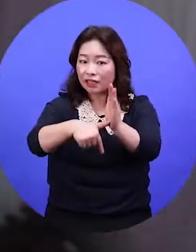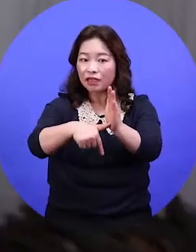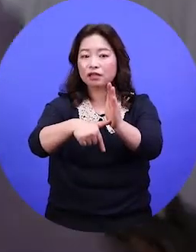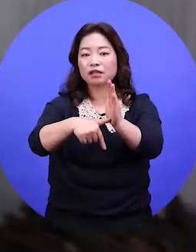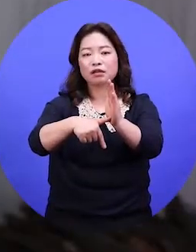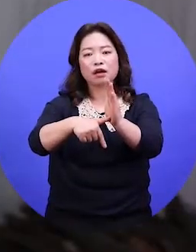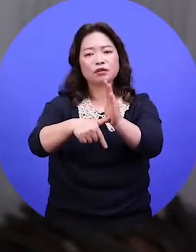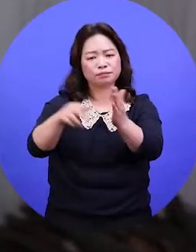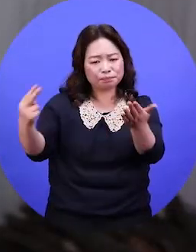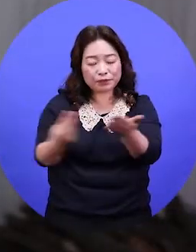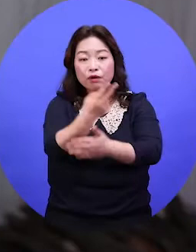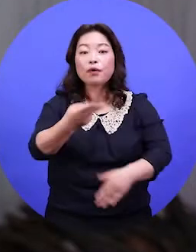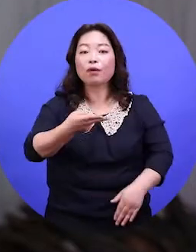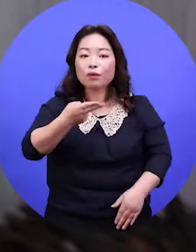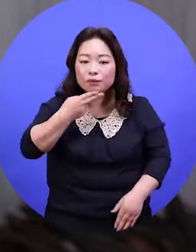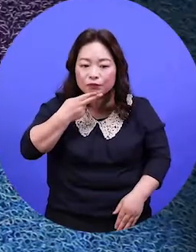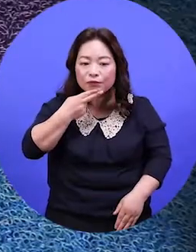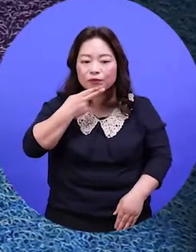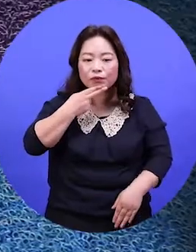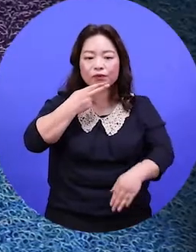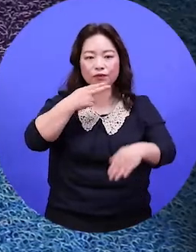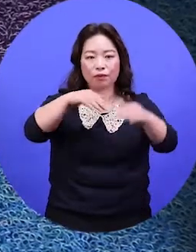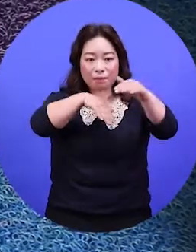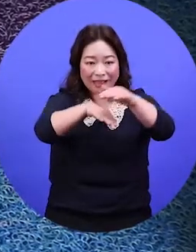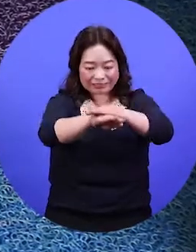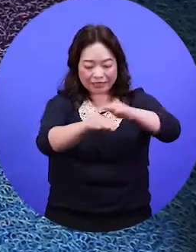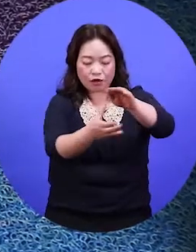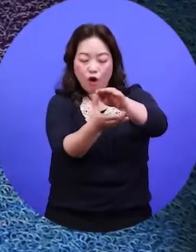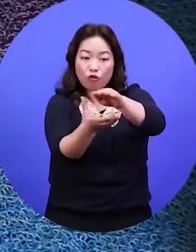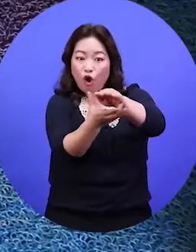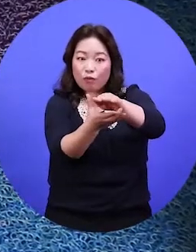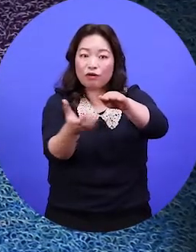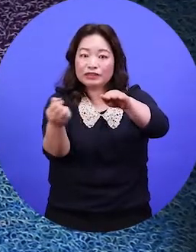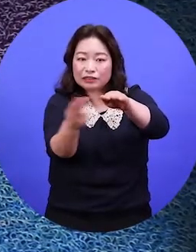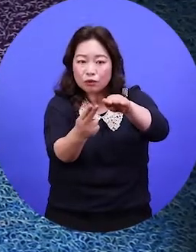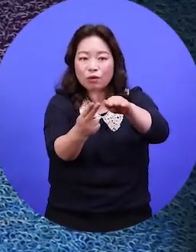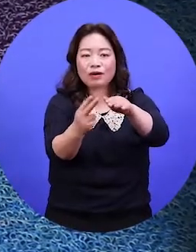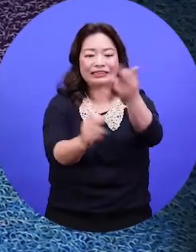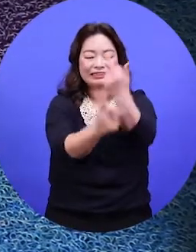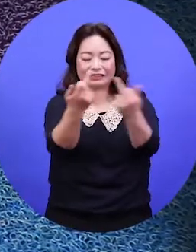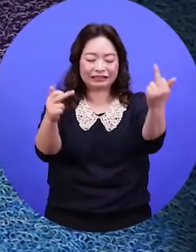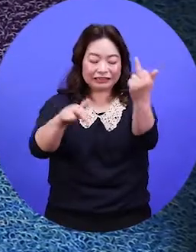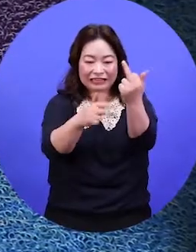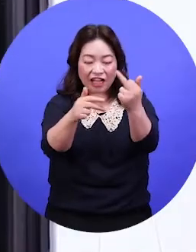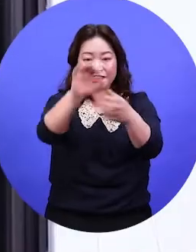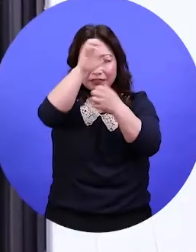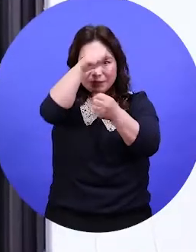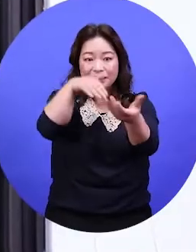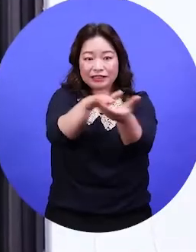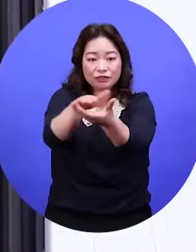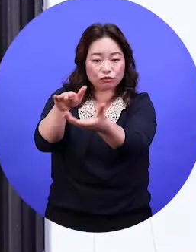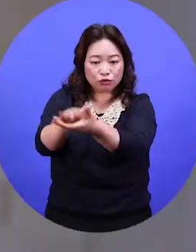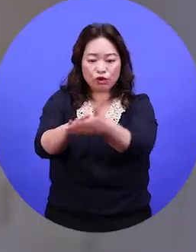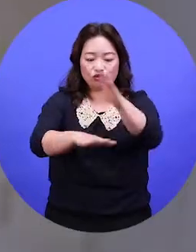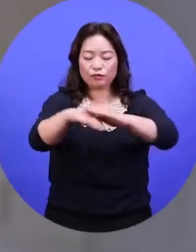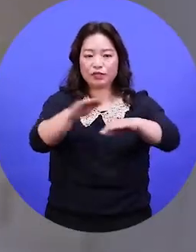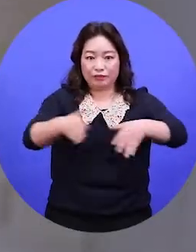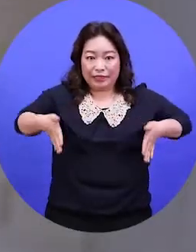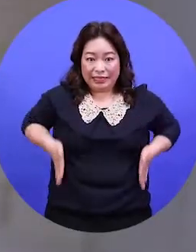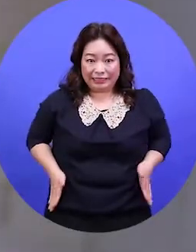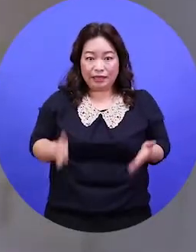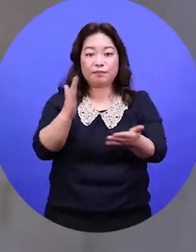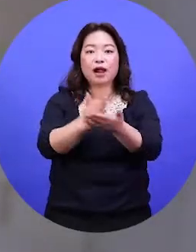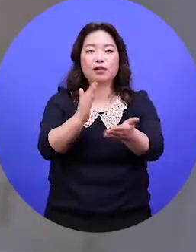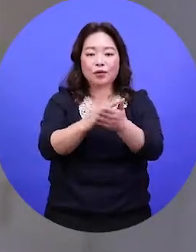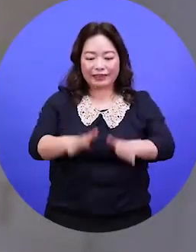부득이하게 외출해야 할 시엔 미끄러지지 않도록 바닥이 넓은 운동화나 등산화를 착용하고 주머니에